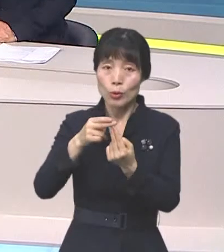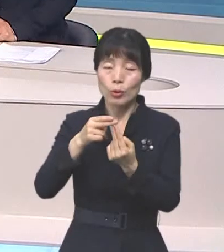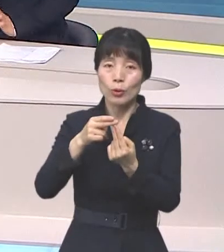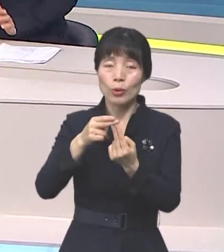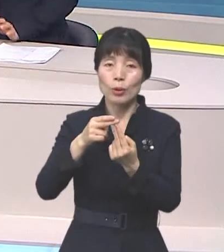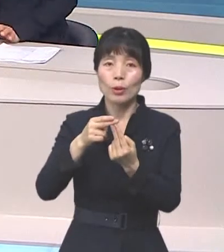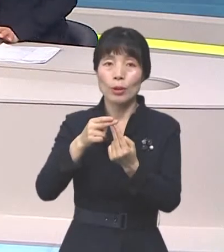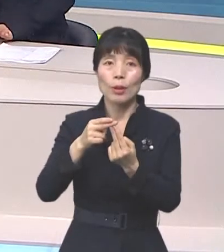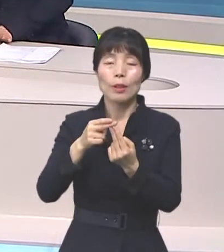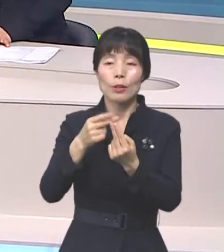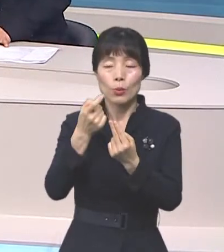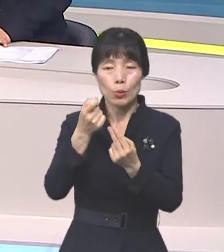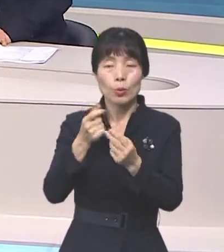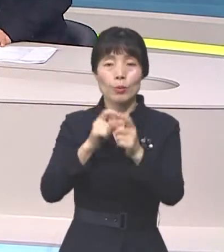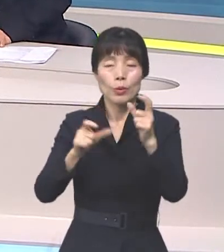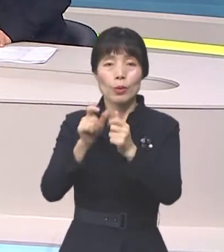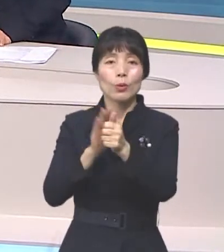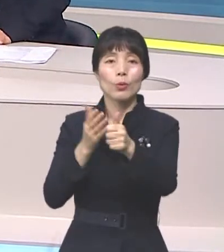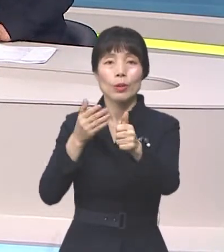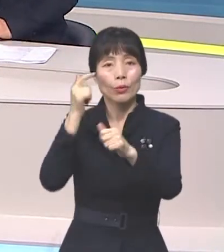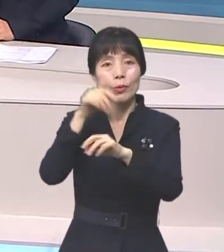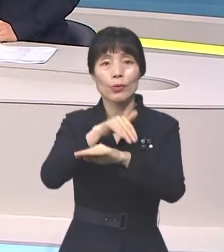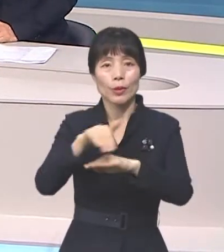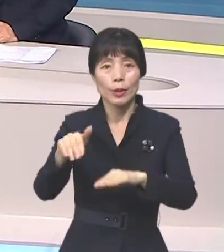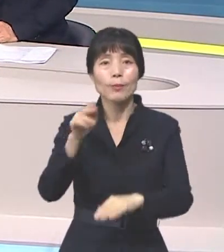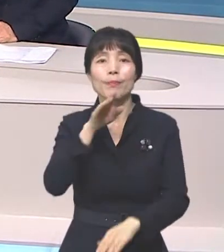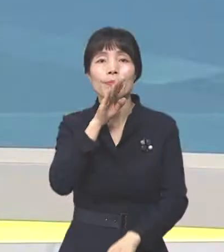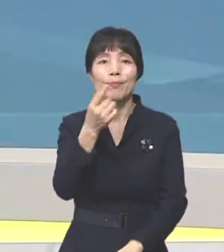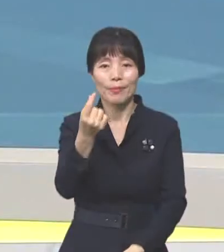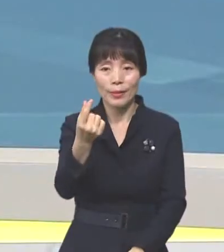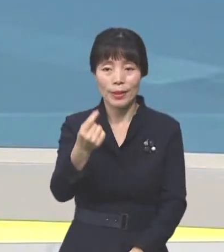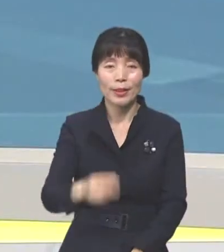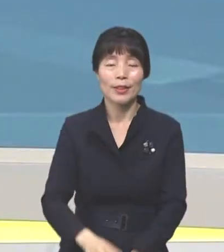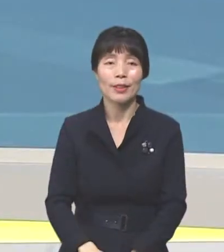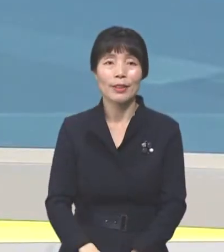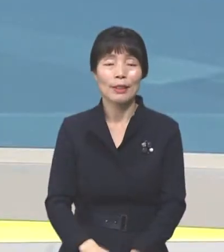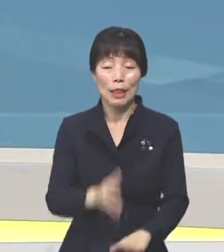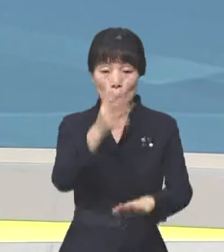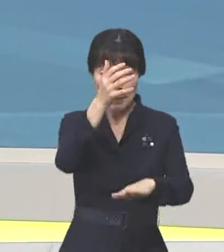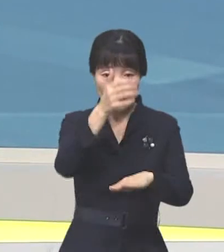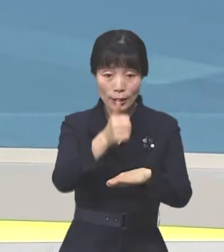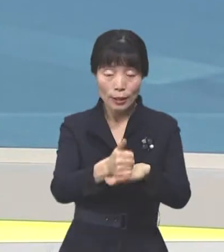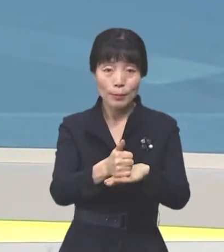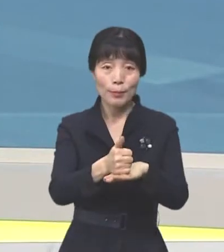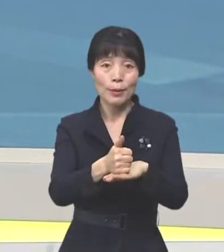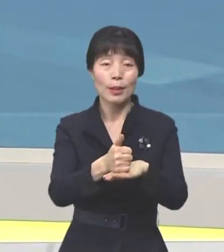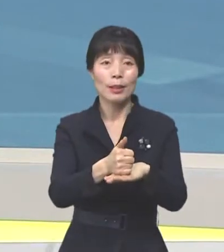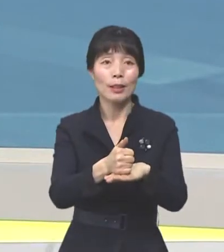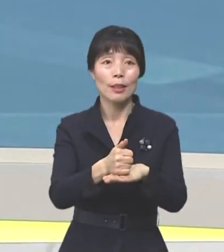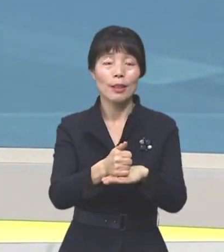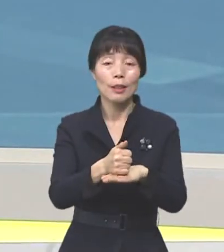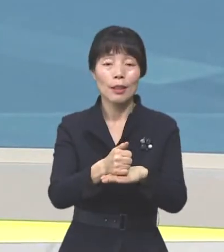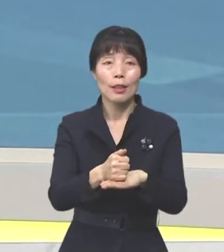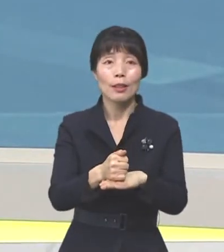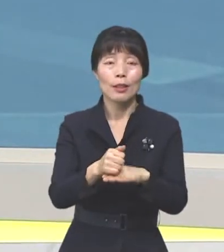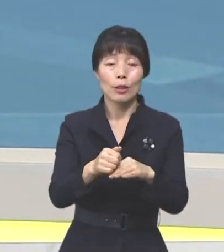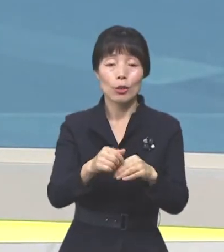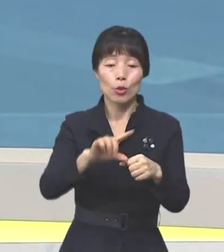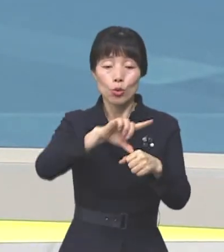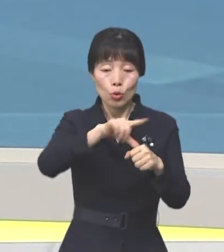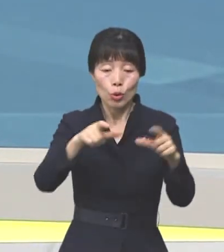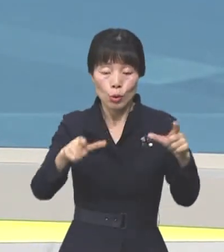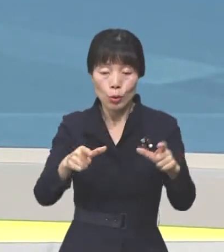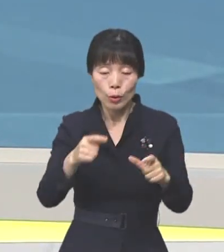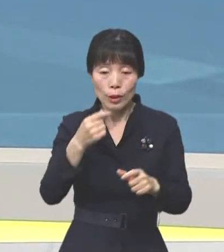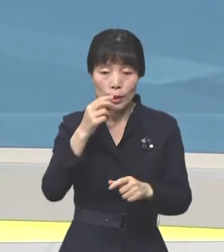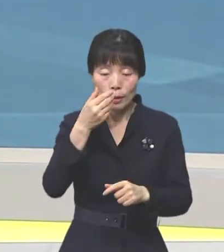것도 아마 문화를 좀 확산시키려고 하는 것 같네요. 네네, 맞습니다. 아, 마지막으로 폐기물 정책 좀 들여다볼게요. 수도권 매립지 사용 종료에